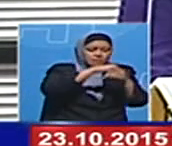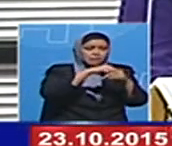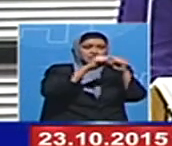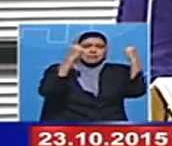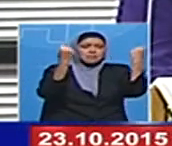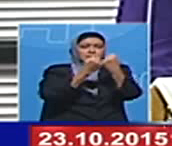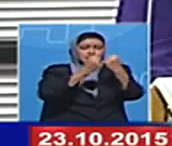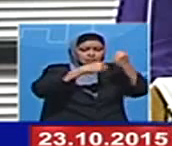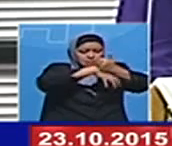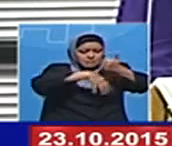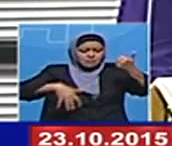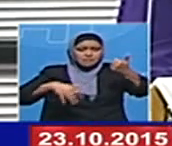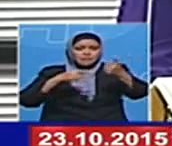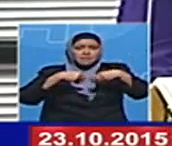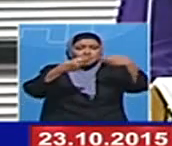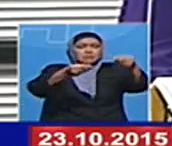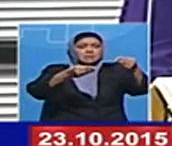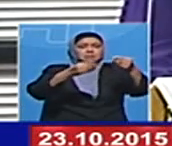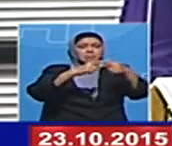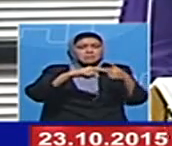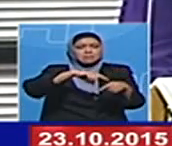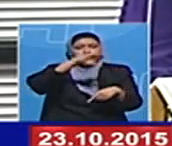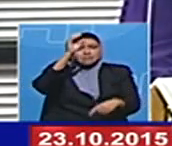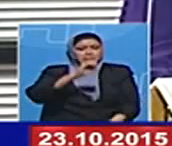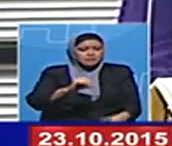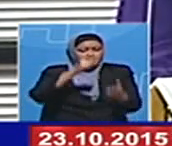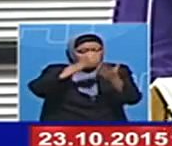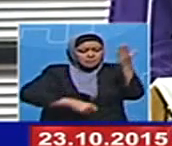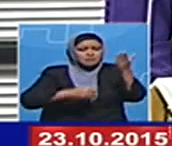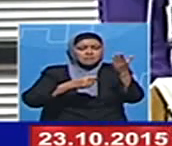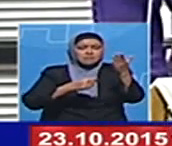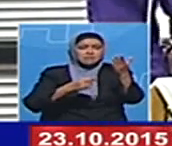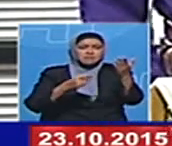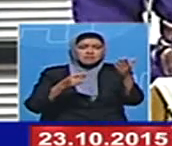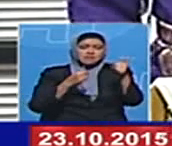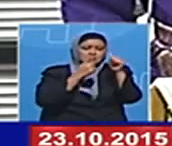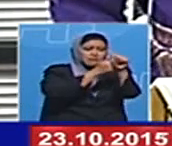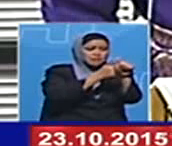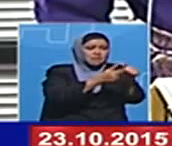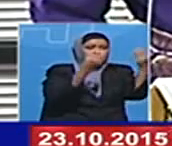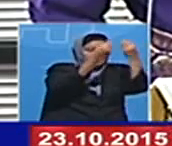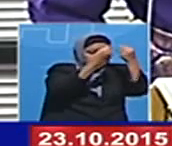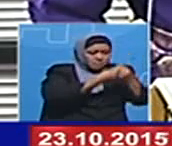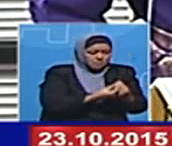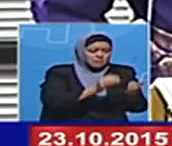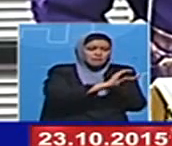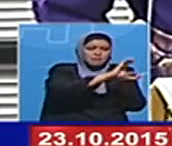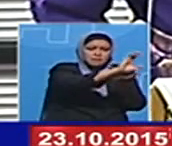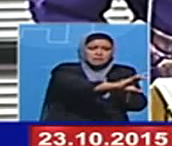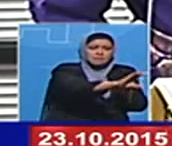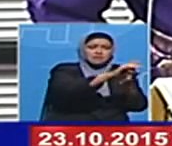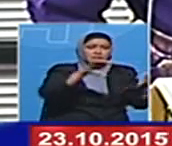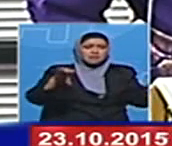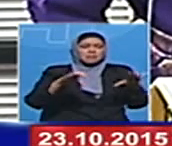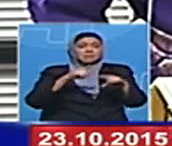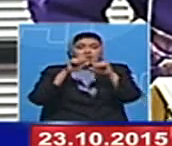makanan akan diberi potongan Cukai bersamaan jumlah pelaburan yang dibuat kedua Syarikat yang menjalankan